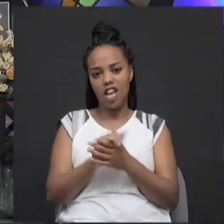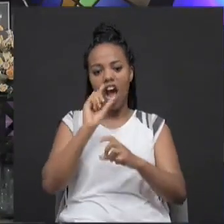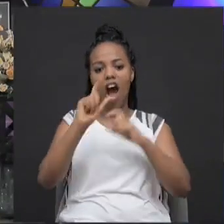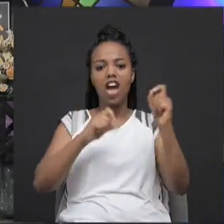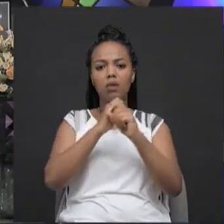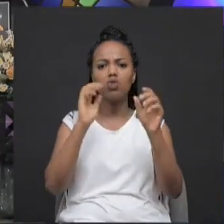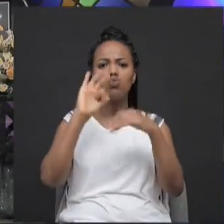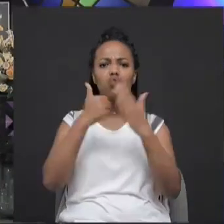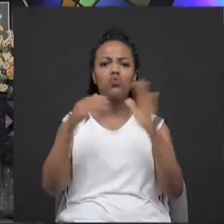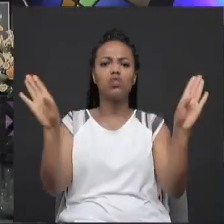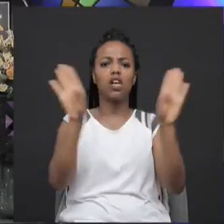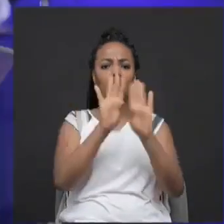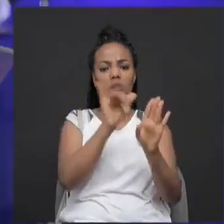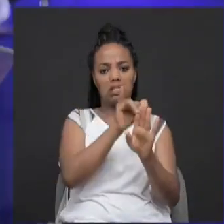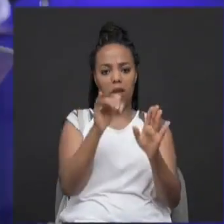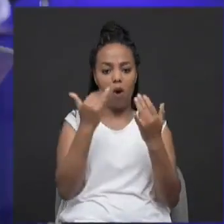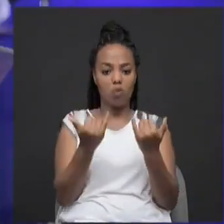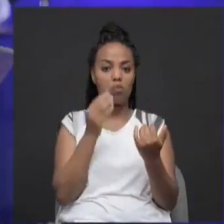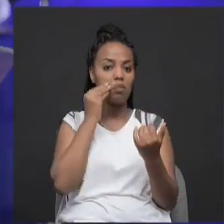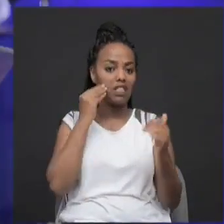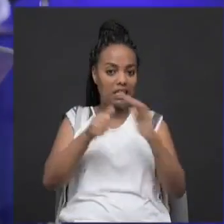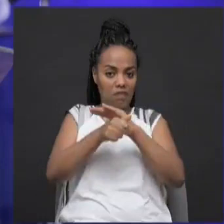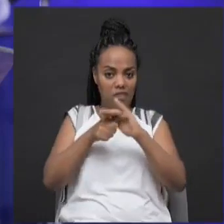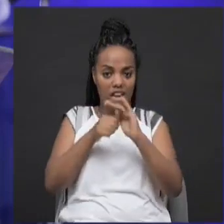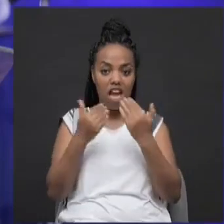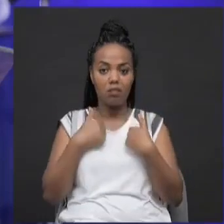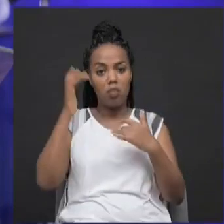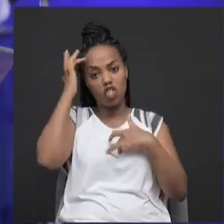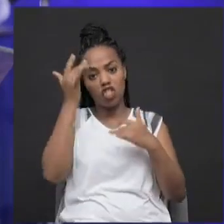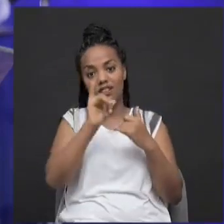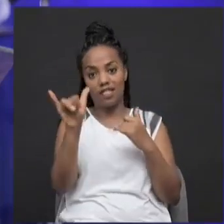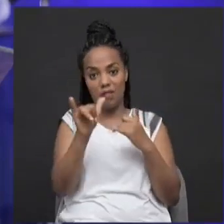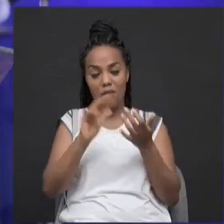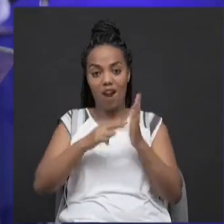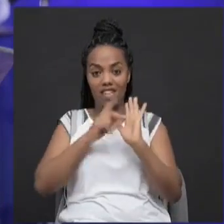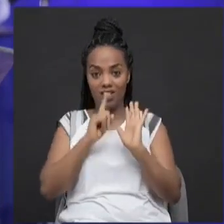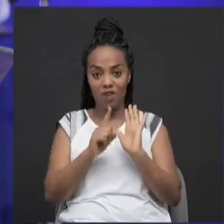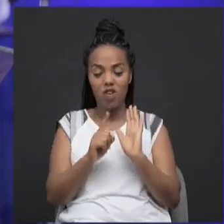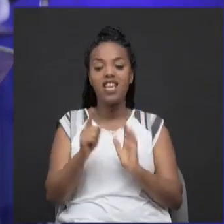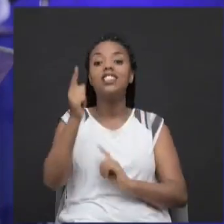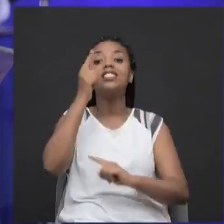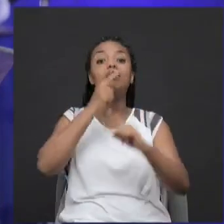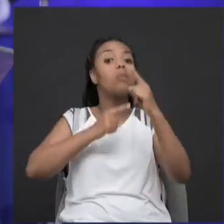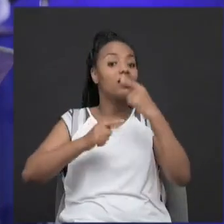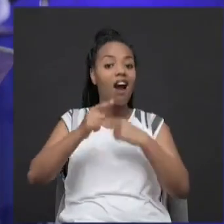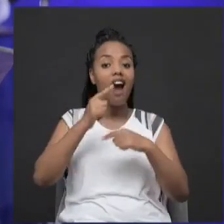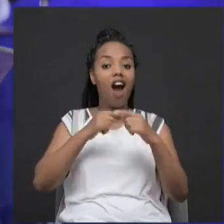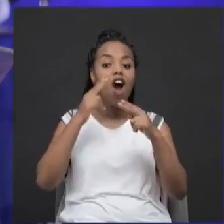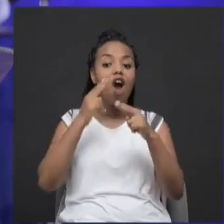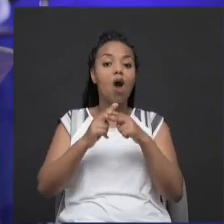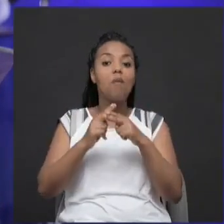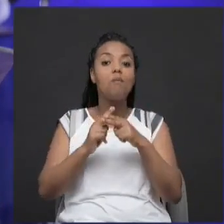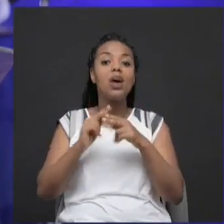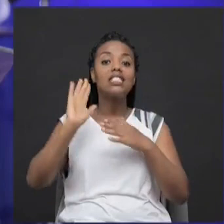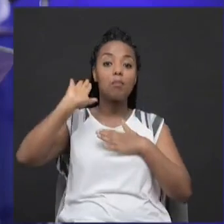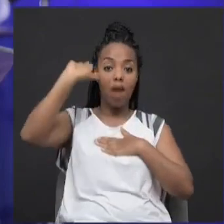ወደ ቤት ያስገባው አይነት ነገር ማለት ነው። እንዲህ አይነት ቸነፈር በሽታ ማለት ነው። ሲመጣ ምን አለ? በስሜ የተጠሩት